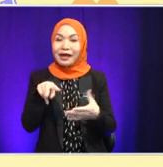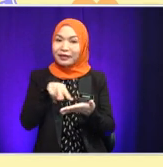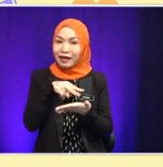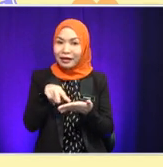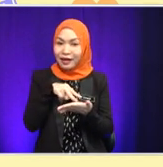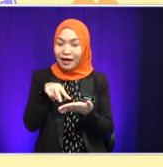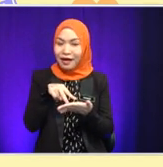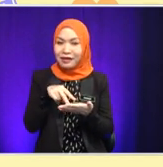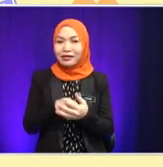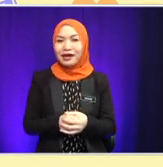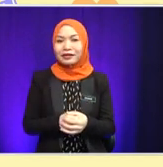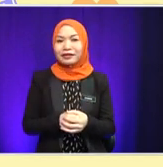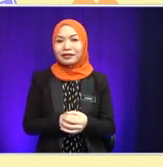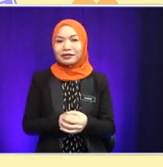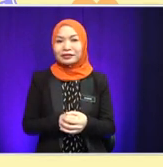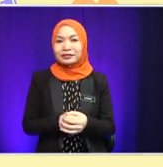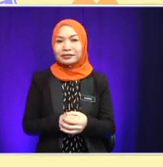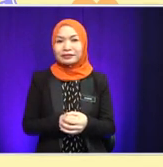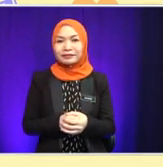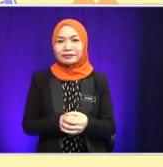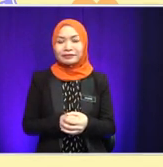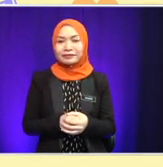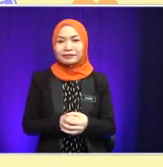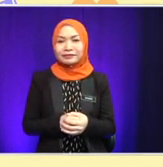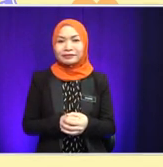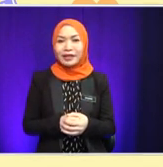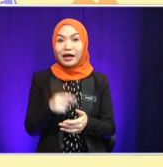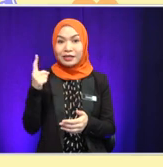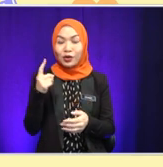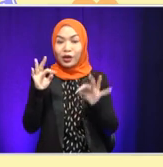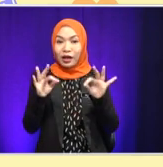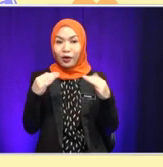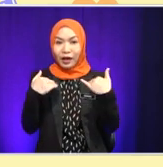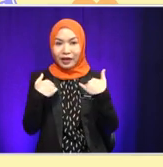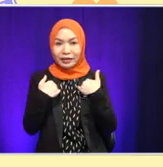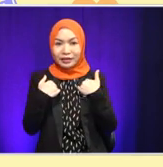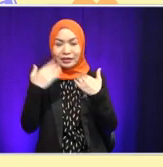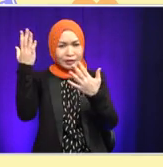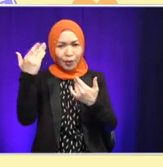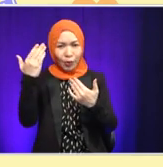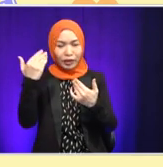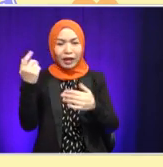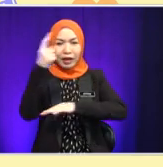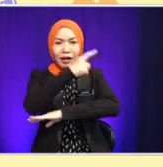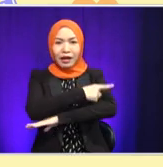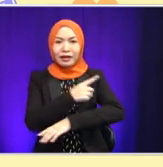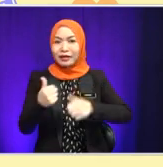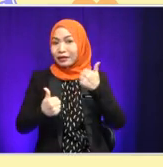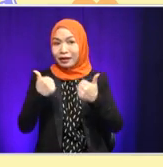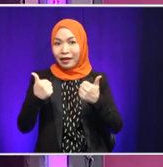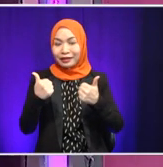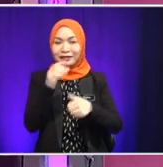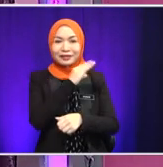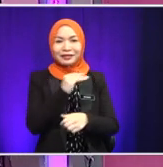ada sambutan eee yang istimewa di sekolah berbagai kaum ini mereka untuk mungkin ada